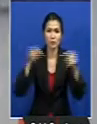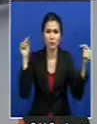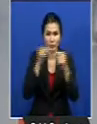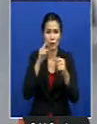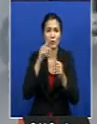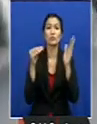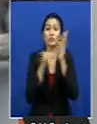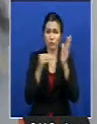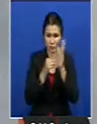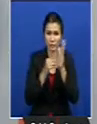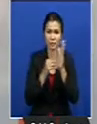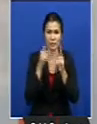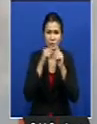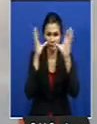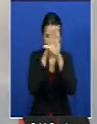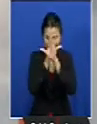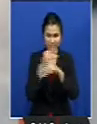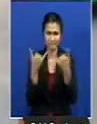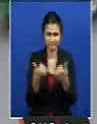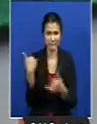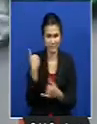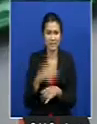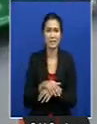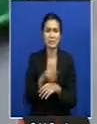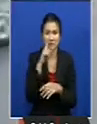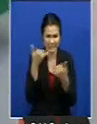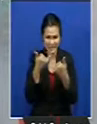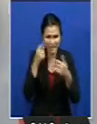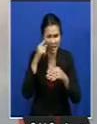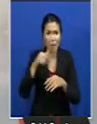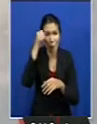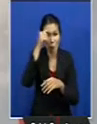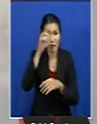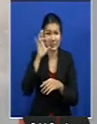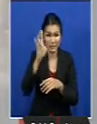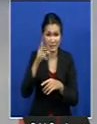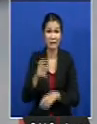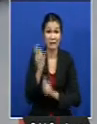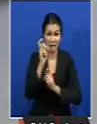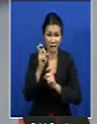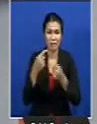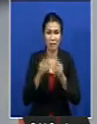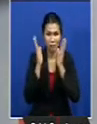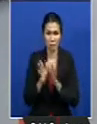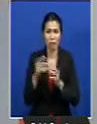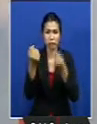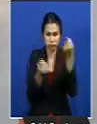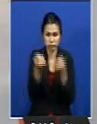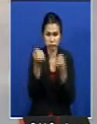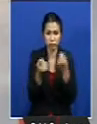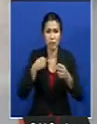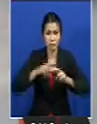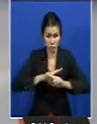าสู่ช่วงของกรุงเทพมหานครในค่ำคืนวันนี้ครับแม้ว่าจะเป็นช่วงสุดท้ายของ7วันอันตรายนะครับแต่ประชาชนที่ใช้รถยนต์นะครับส่